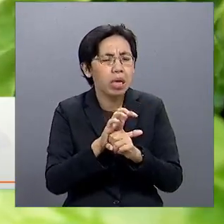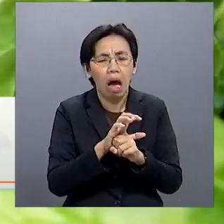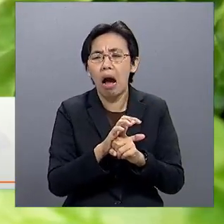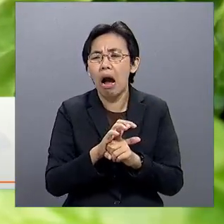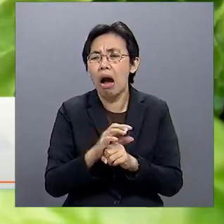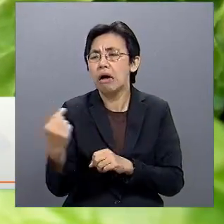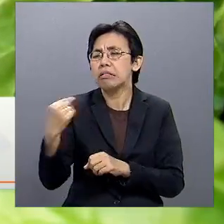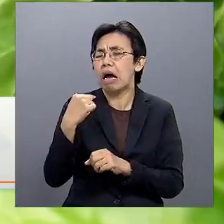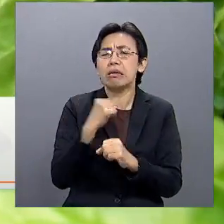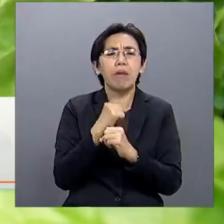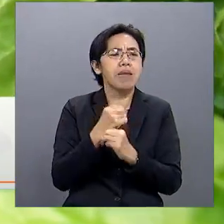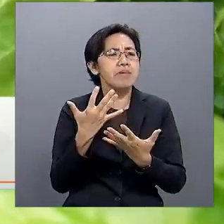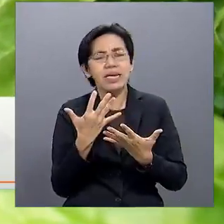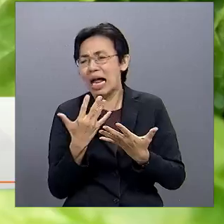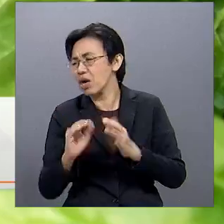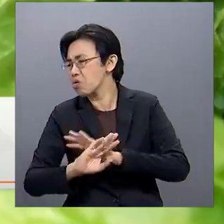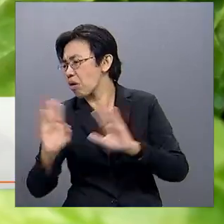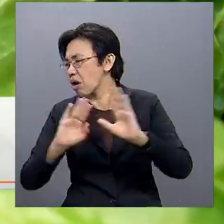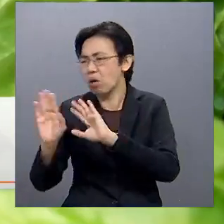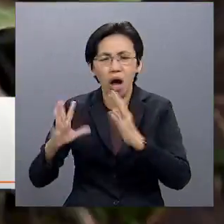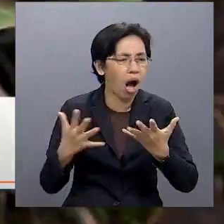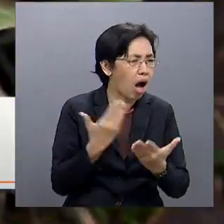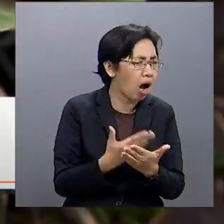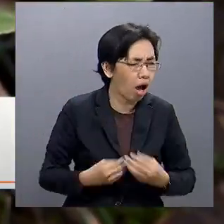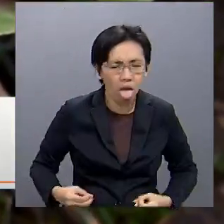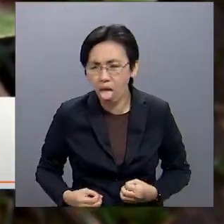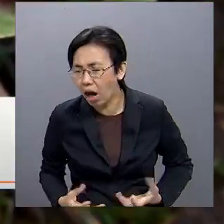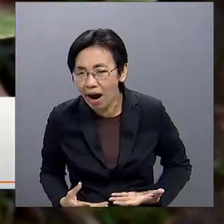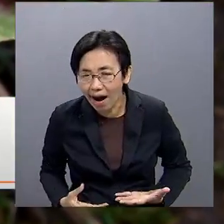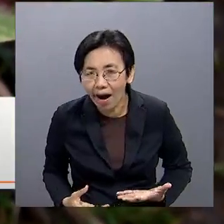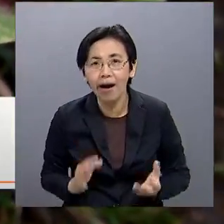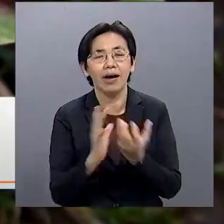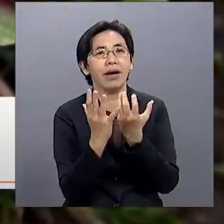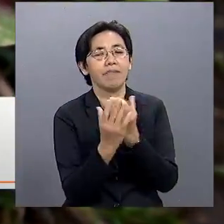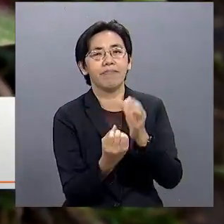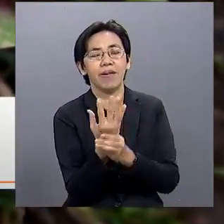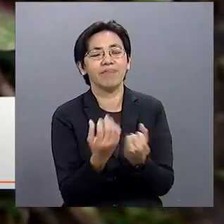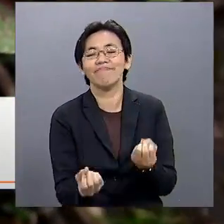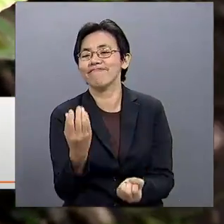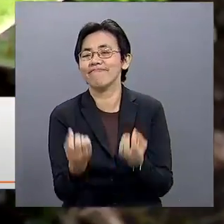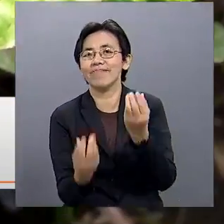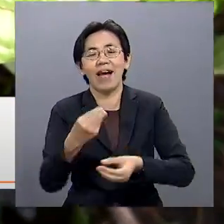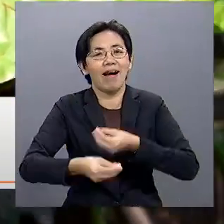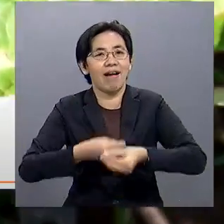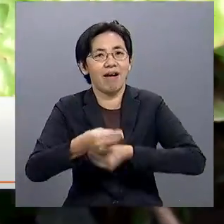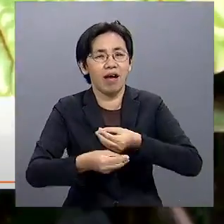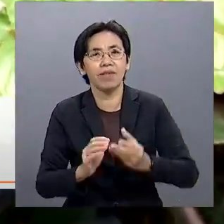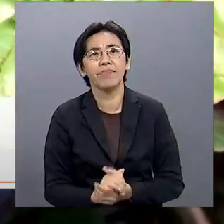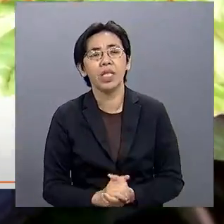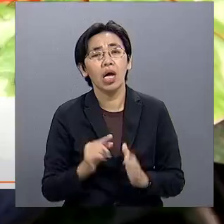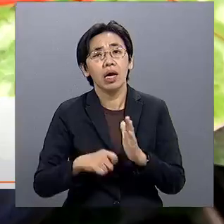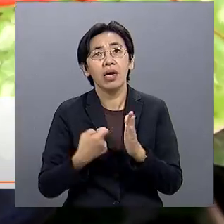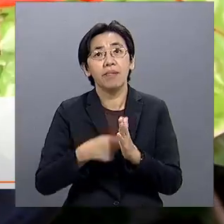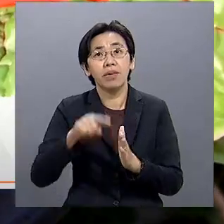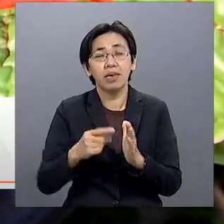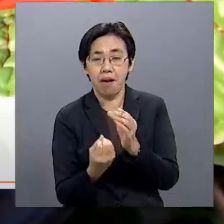ก็ตัดสินใจเอางี้ละกันปลูกผักออร์แกนิกขายซะเลย คุณรังสรรค์นะคะเล่าให้ฟังนะว่าสาเหตุที่มาเลือกปลูกผักออร์แกนิ